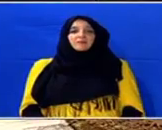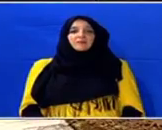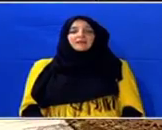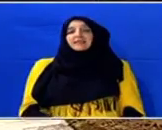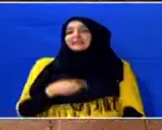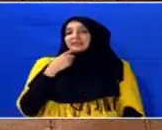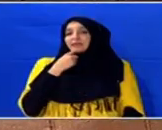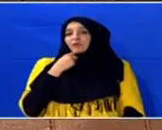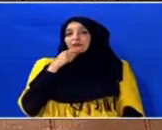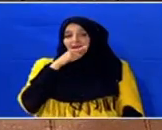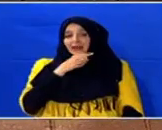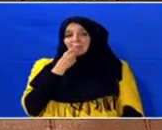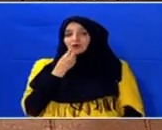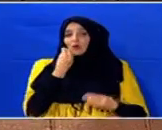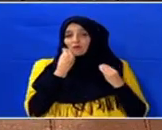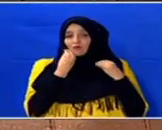فيقدر هذا